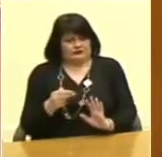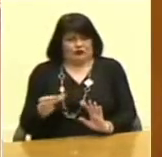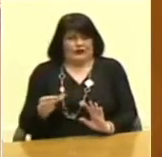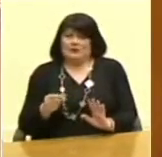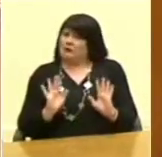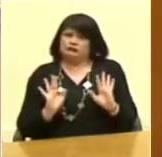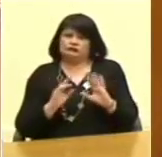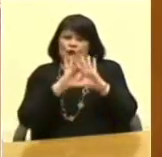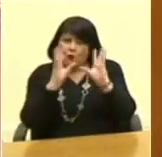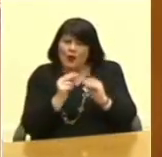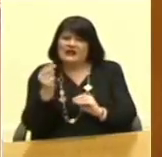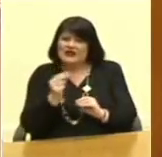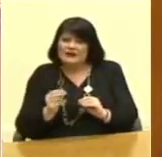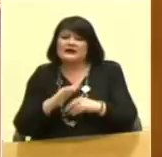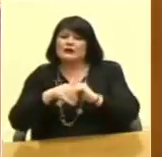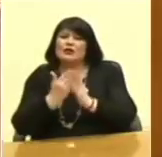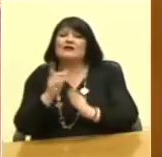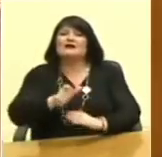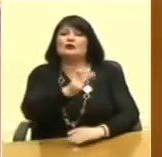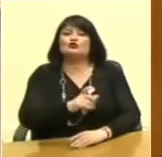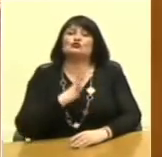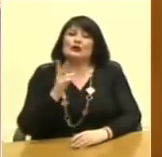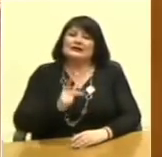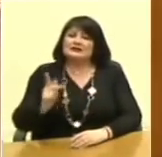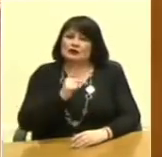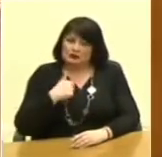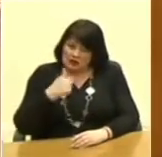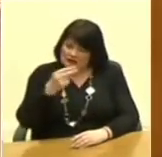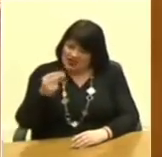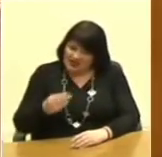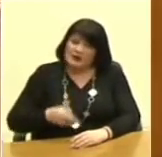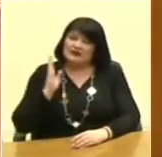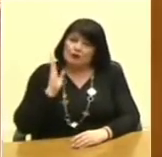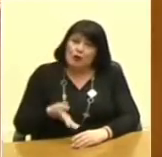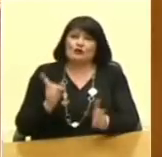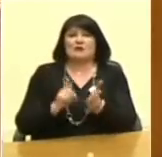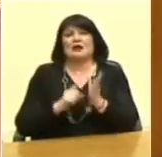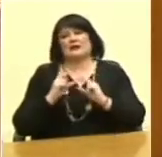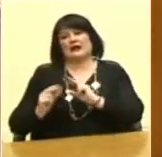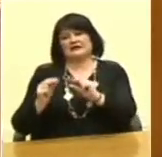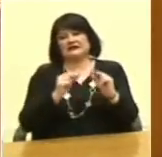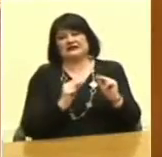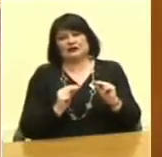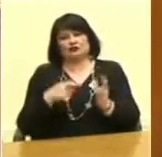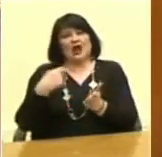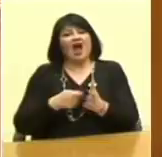τα θέματα που απασχολούν την κοινωνία και τους πολίτες για μας είναι θέματα τα οποία μπορούν και πρέπει να συζητηθούν. Το